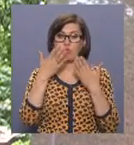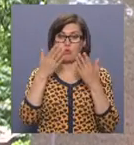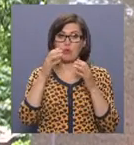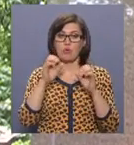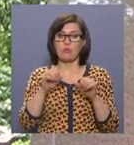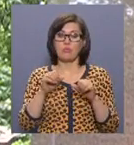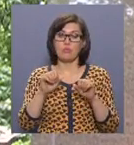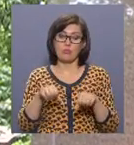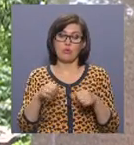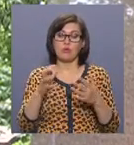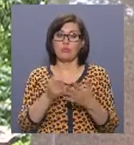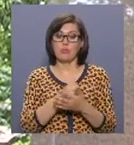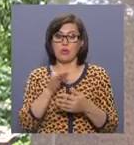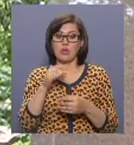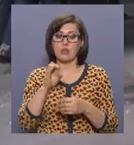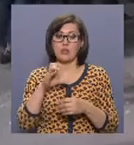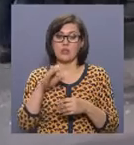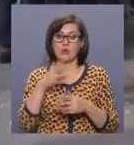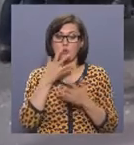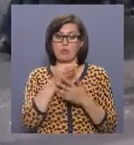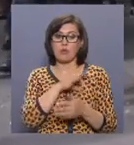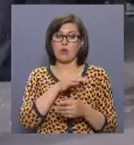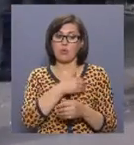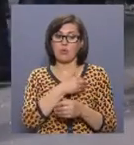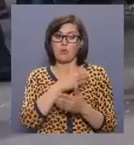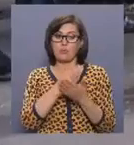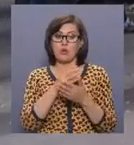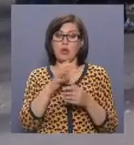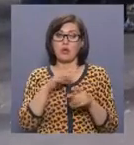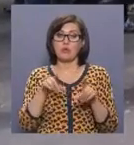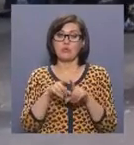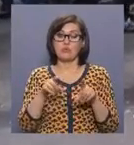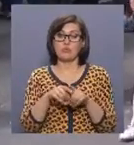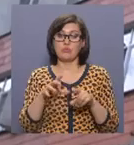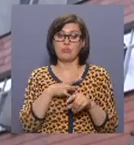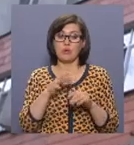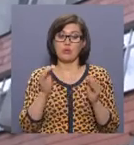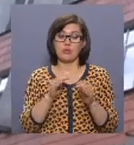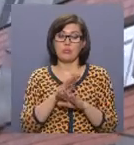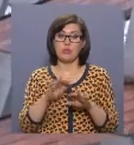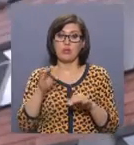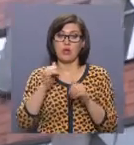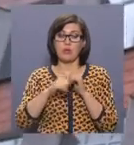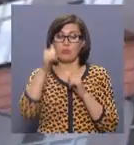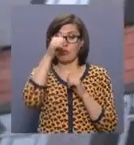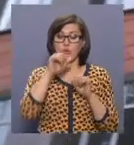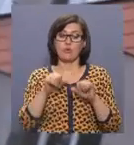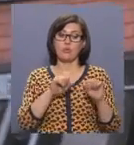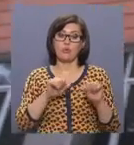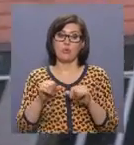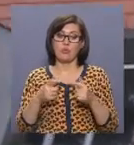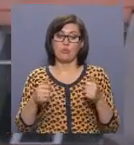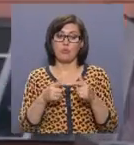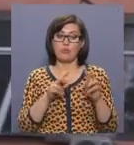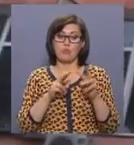қол жетімді. Дегенменде тестті өз пайдасына қолданғысы келетін алаяқтар саны азаймай келеді. Жыл сайын құқық қорғау органдары